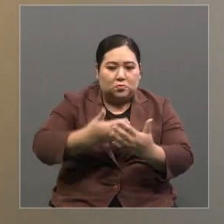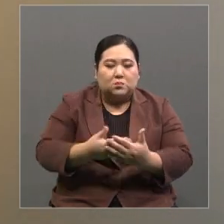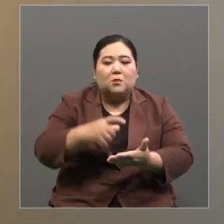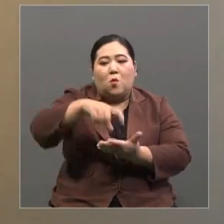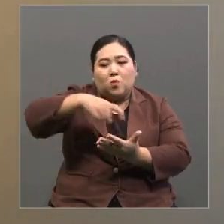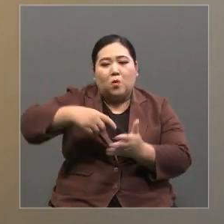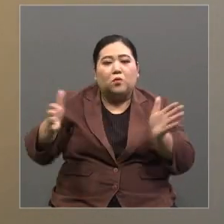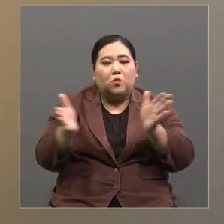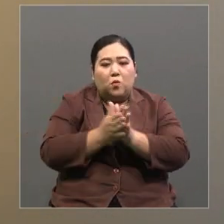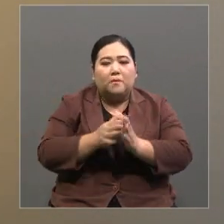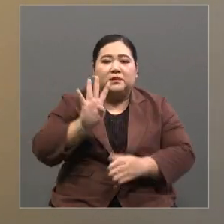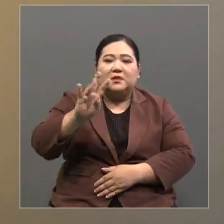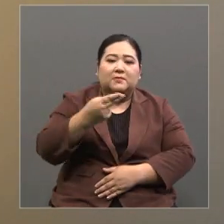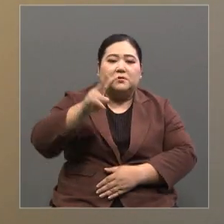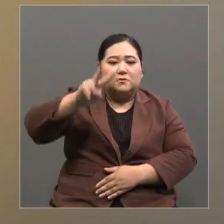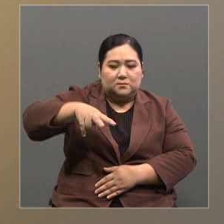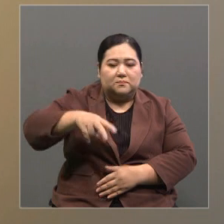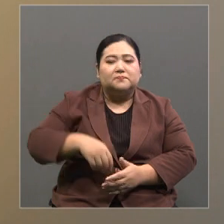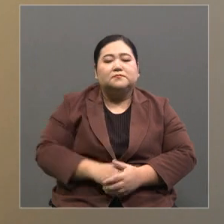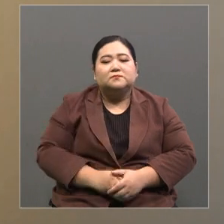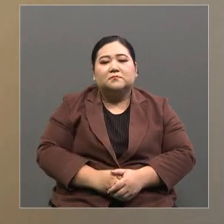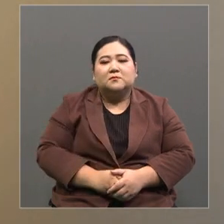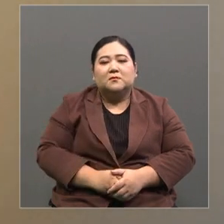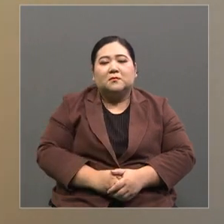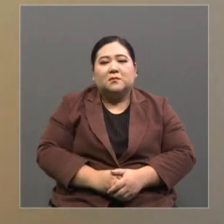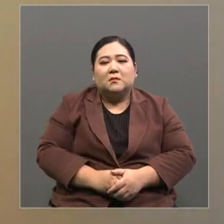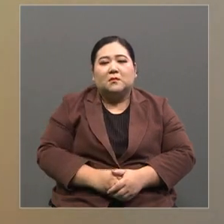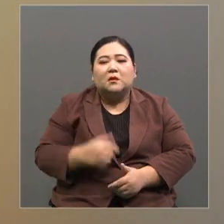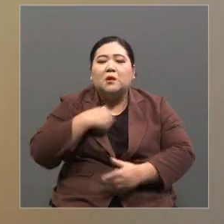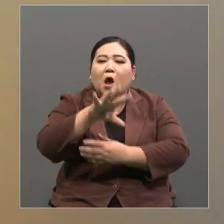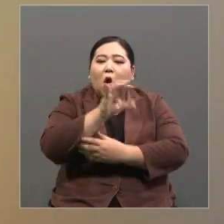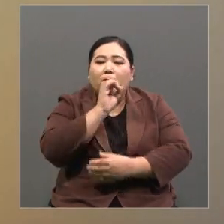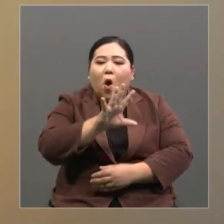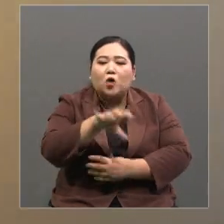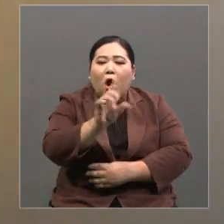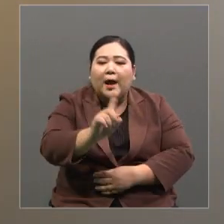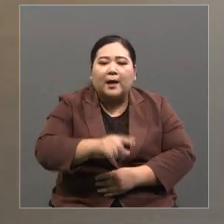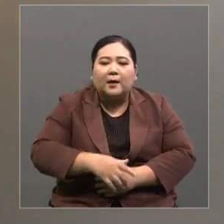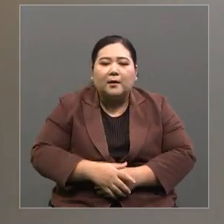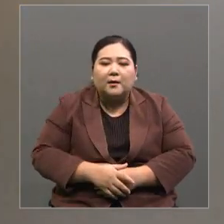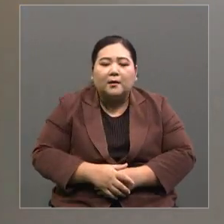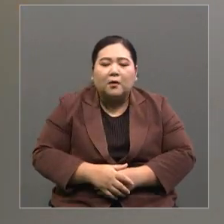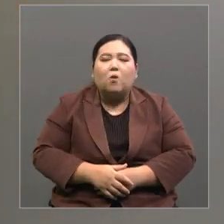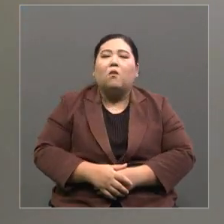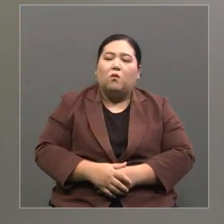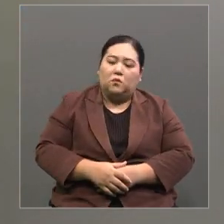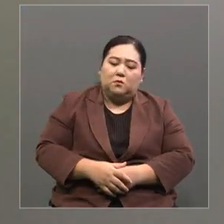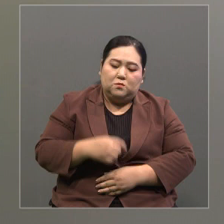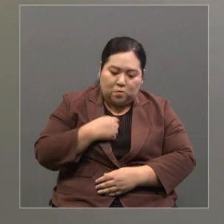เป็นเงินทั้งหมด 42,000 แล้วเราหลอกเขาว่าจะช่วยเรื่องอะไรนะหรือไปละ เรื่อง